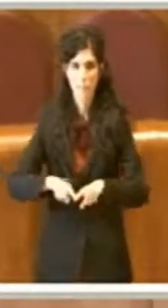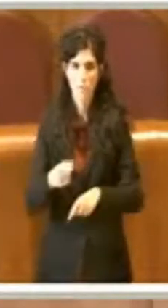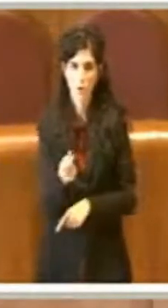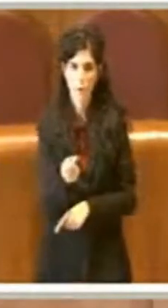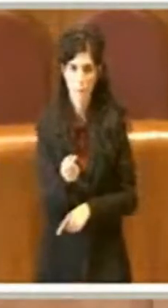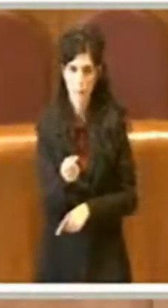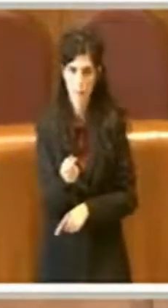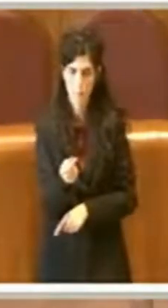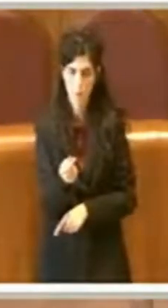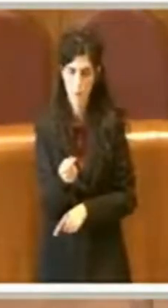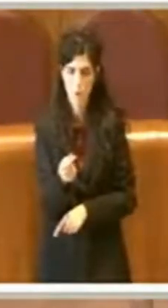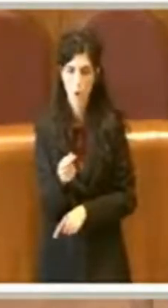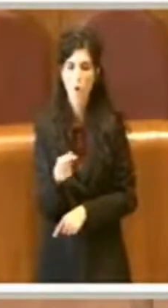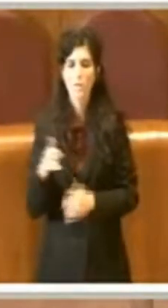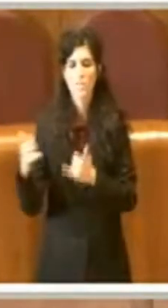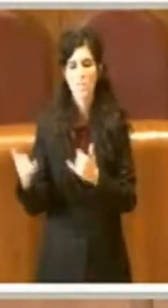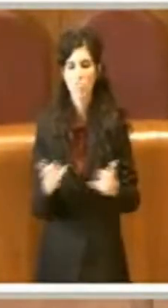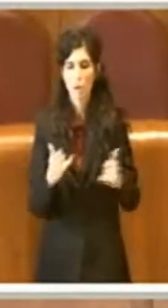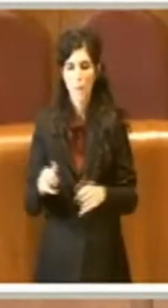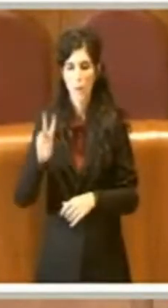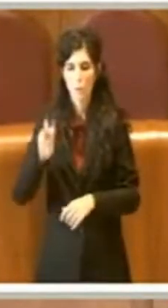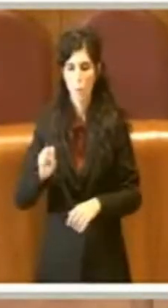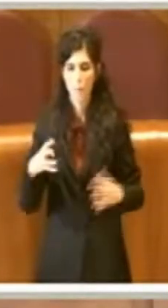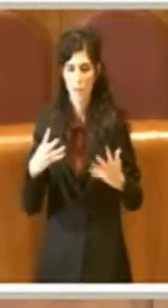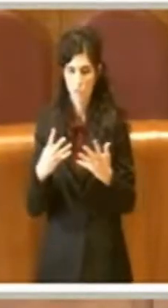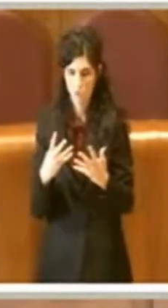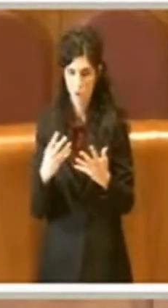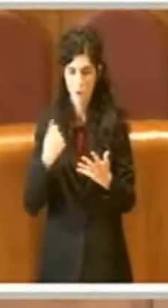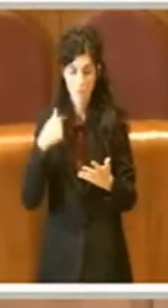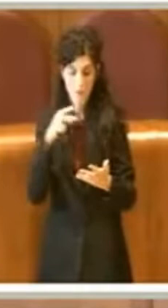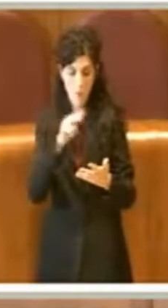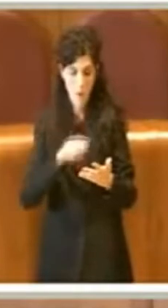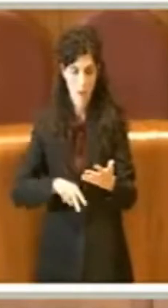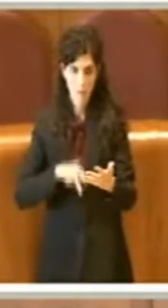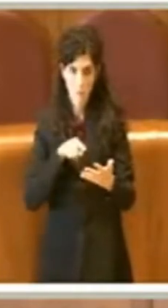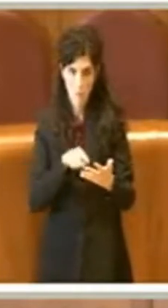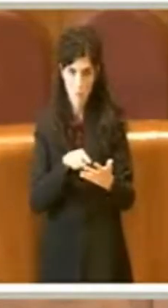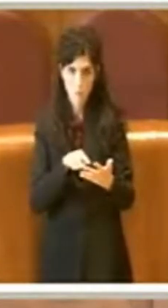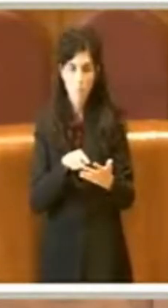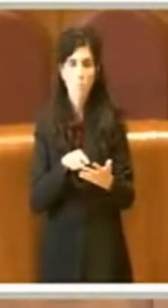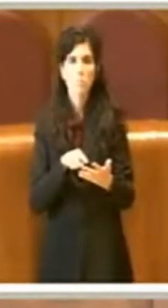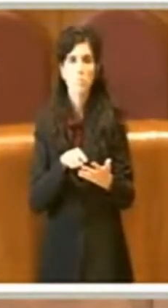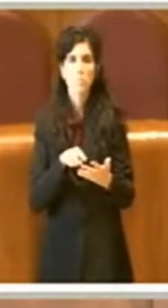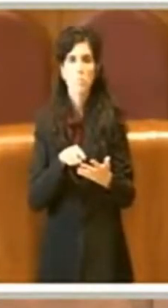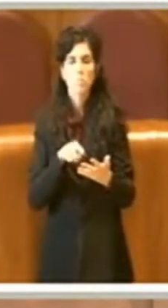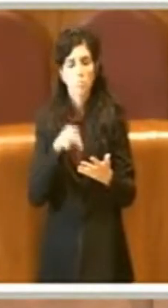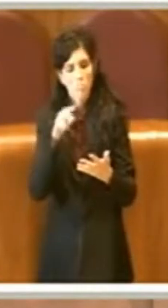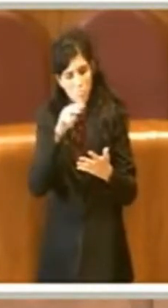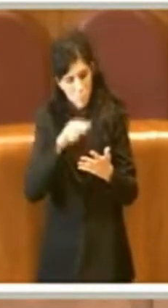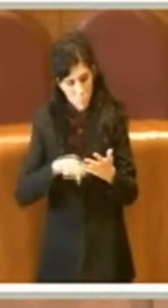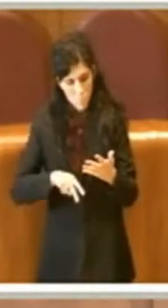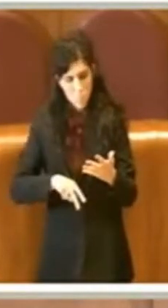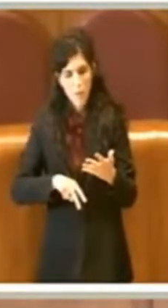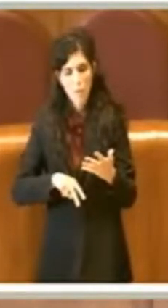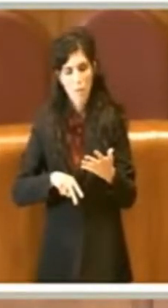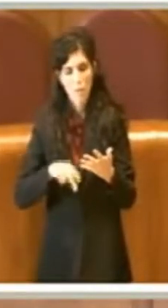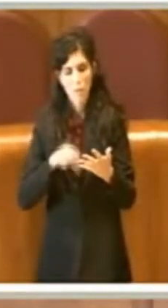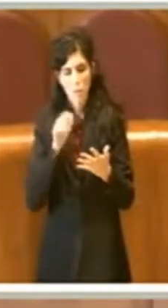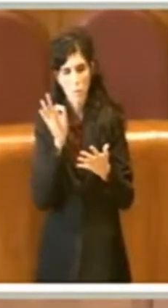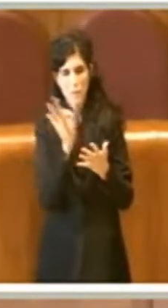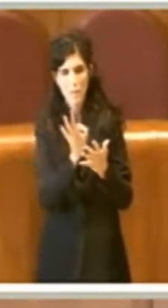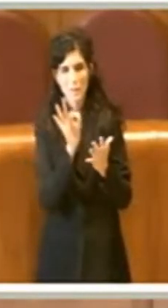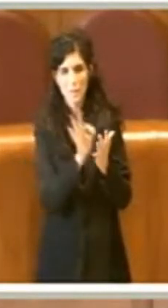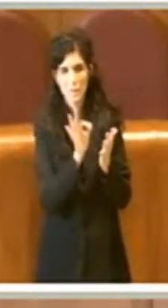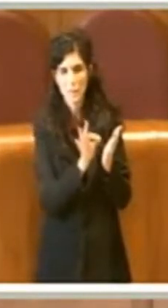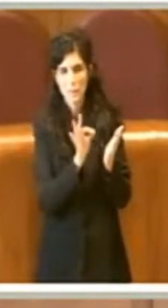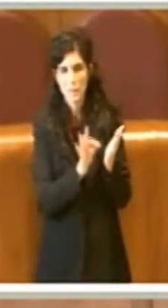nel dicembre del 2019 ho letto molte molte molte cose sia da parte delle opposizioni